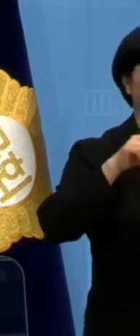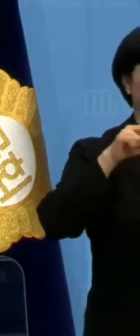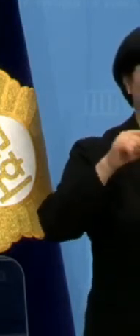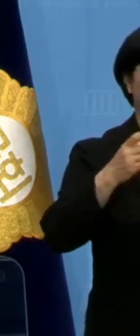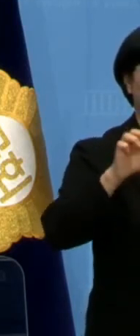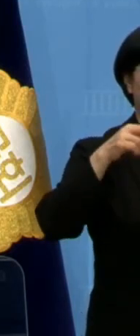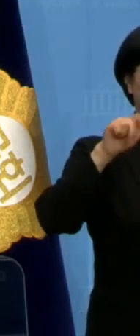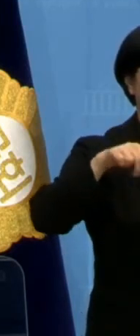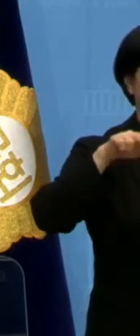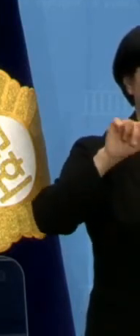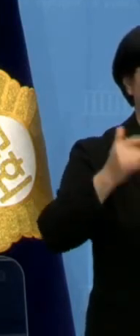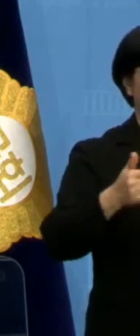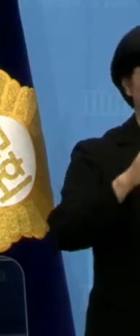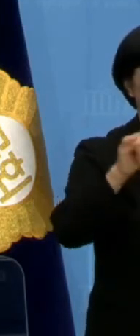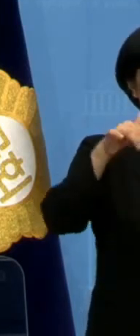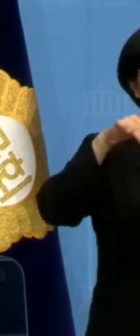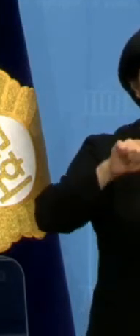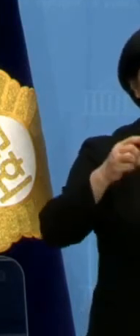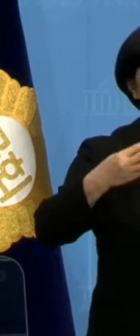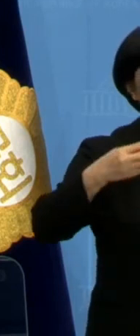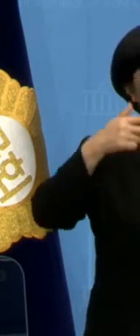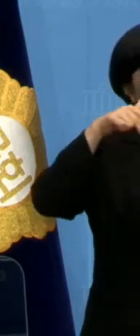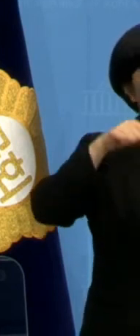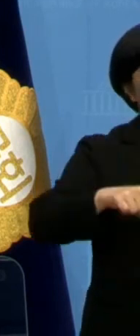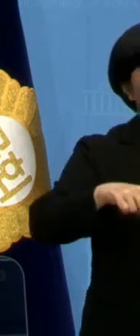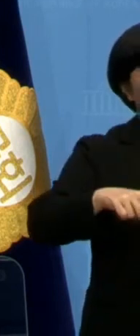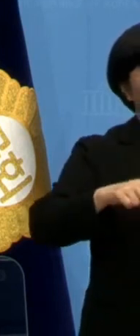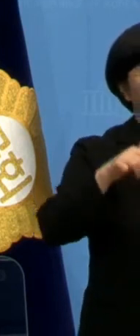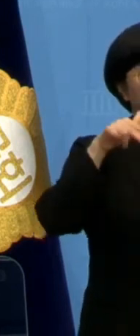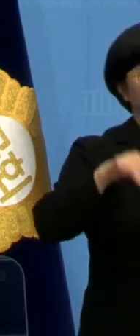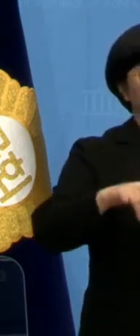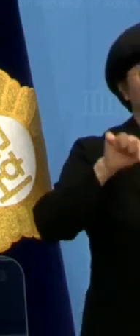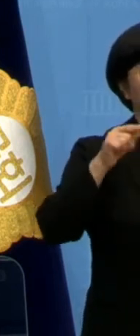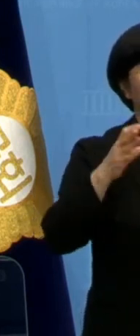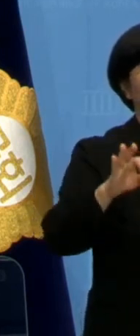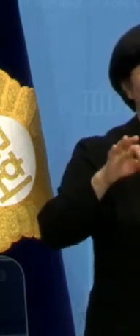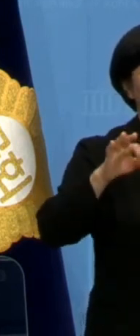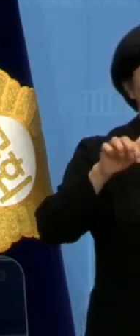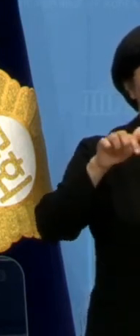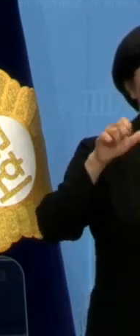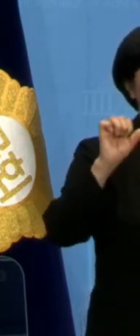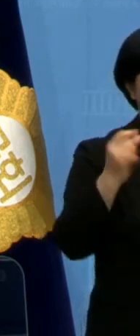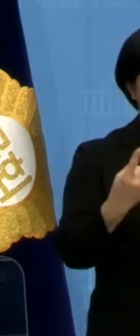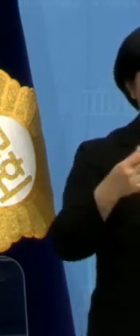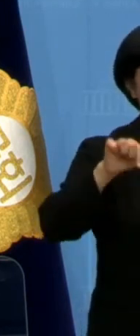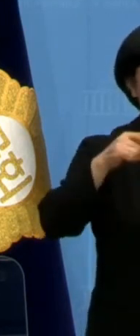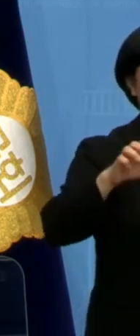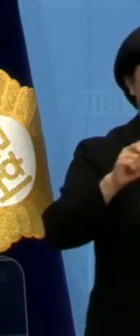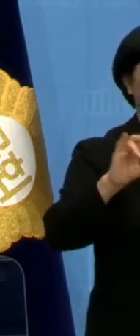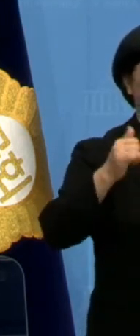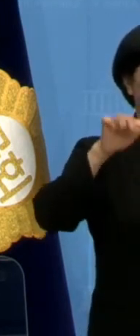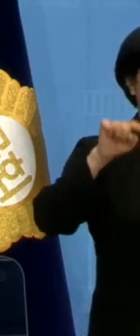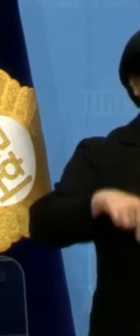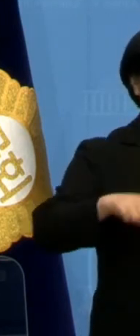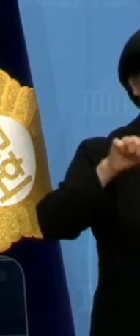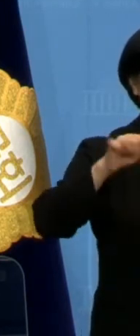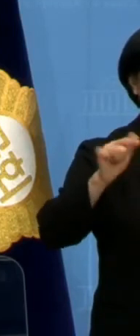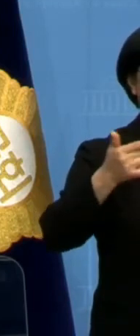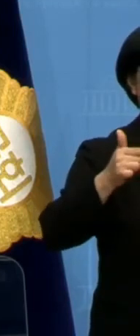이양수, 이철규, 추경호, 강대식, 강민국,